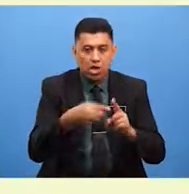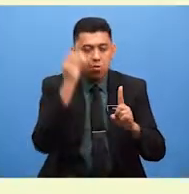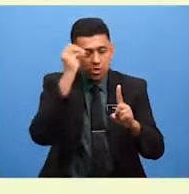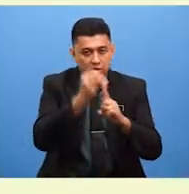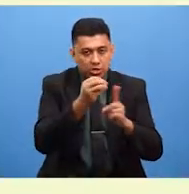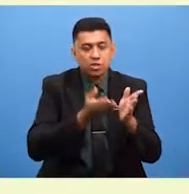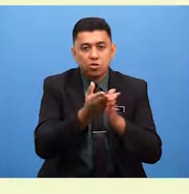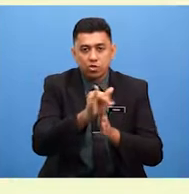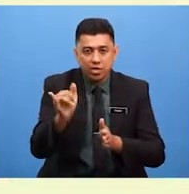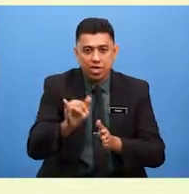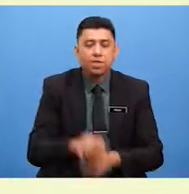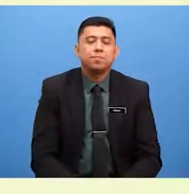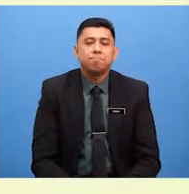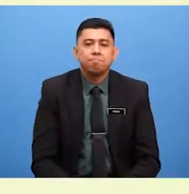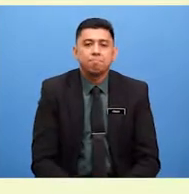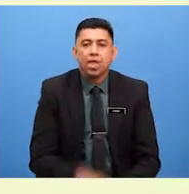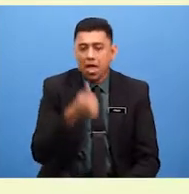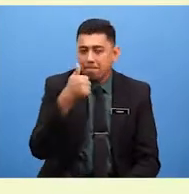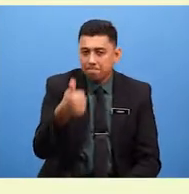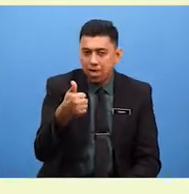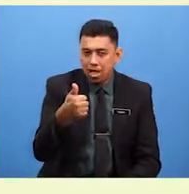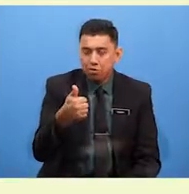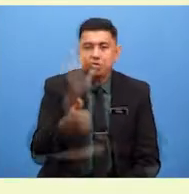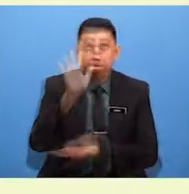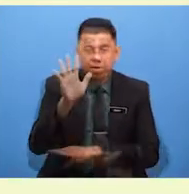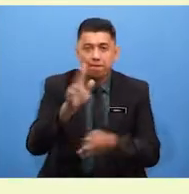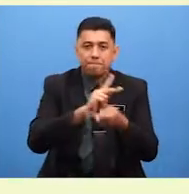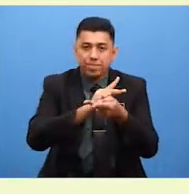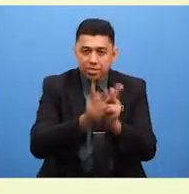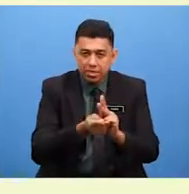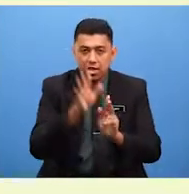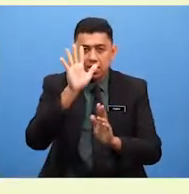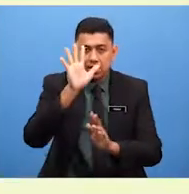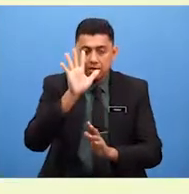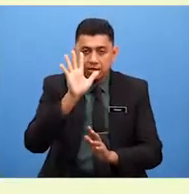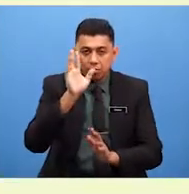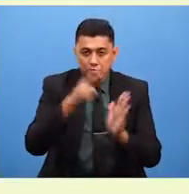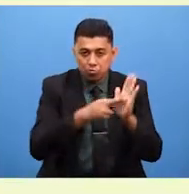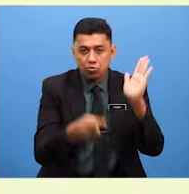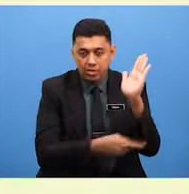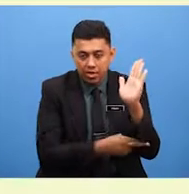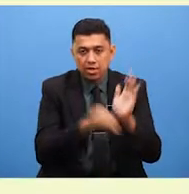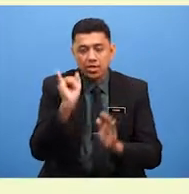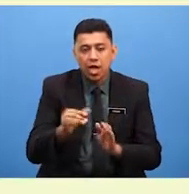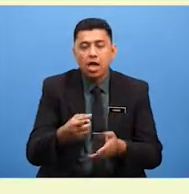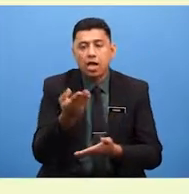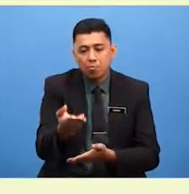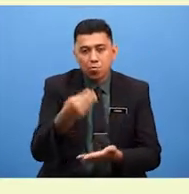Soalannya, berikan 5 prinsip rukun negara yang kamu belajar.